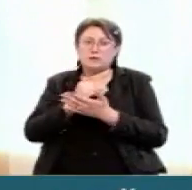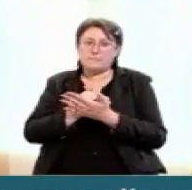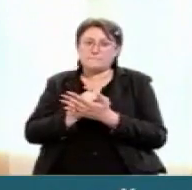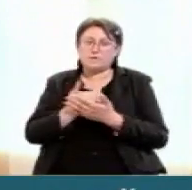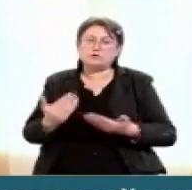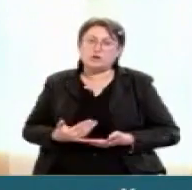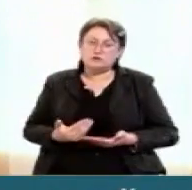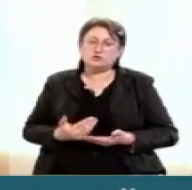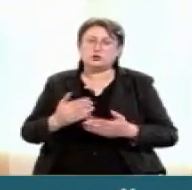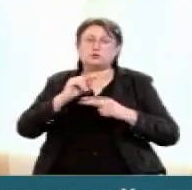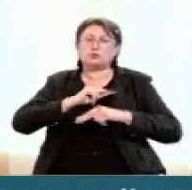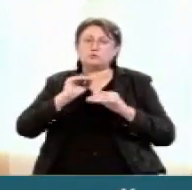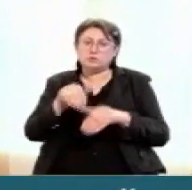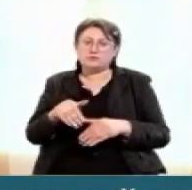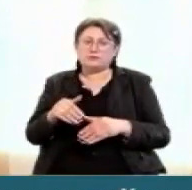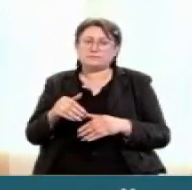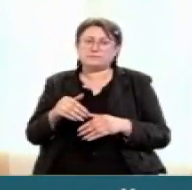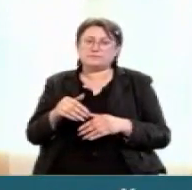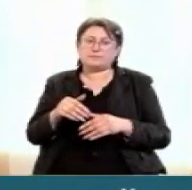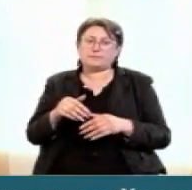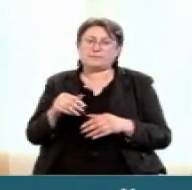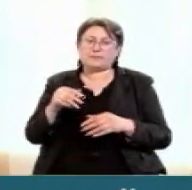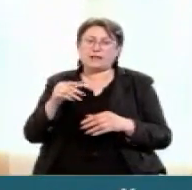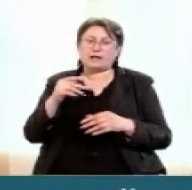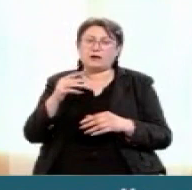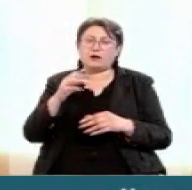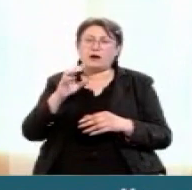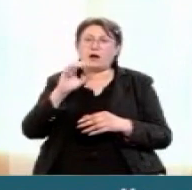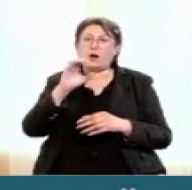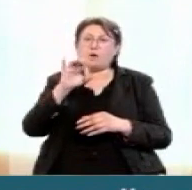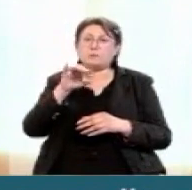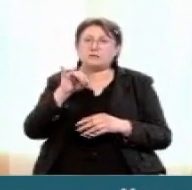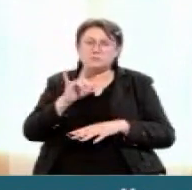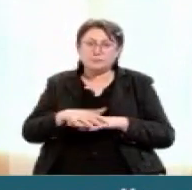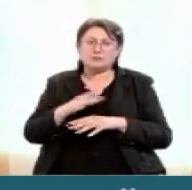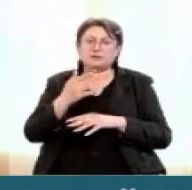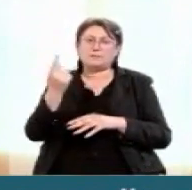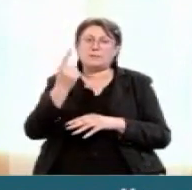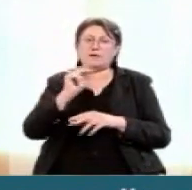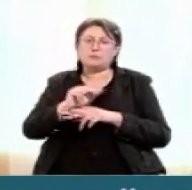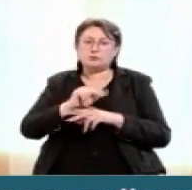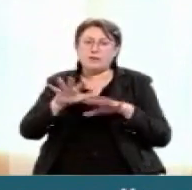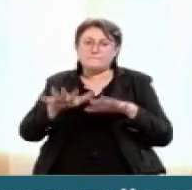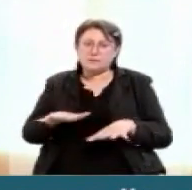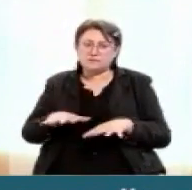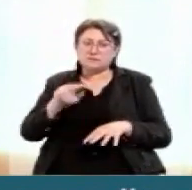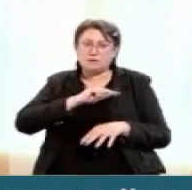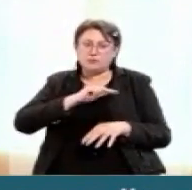и жилищных, и трудоустройства. Это Бахтулбасы, да, это и первое рабочее место, это